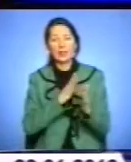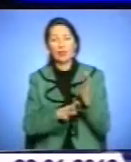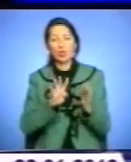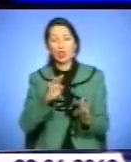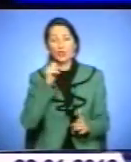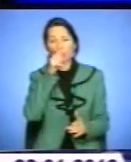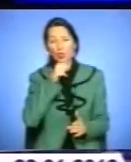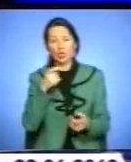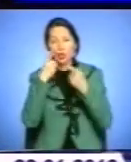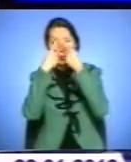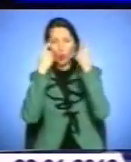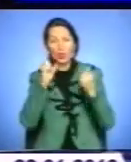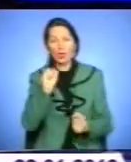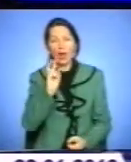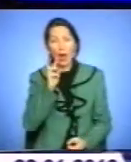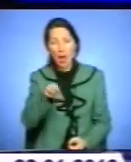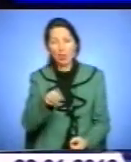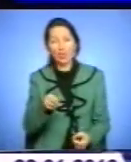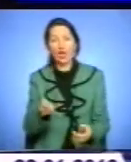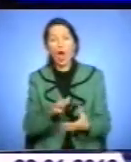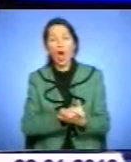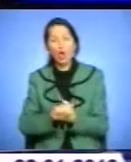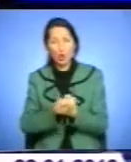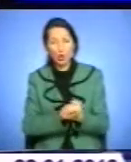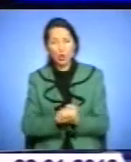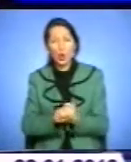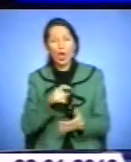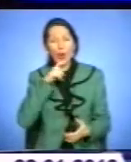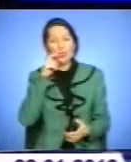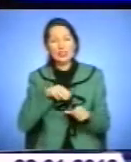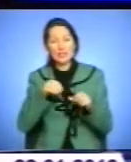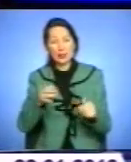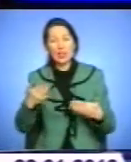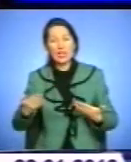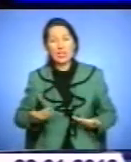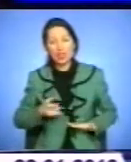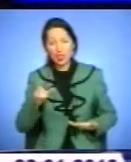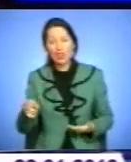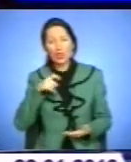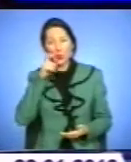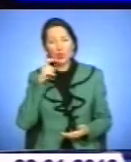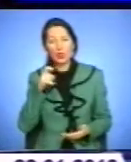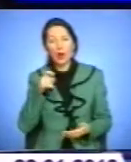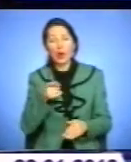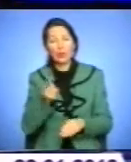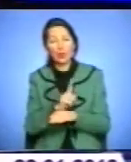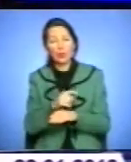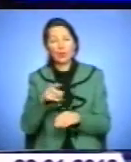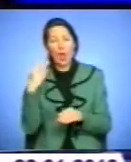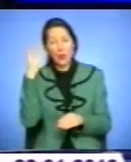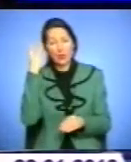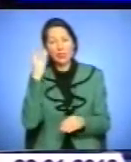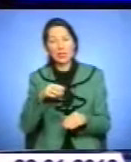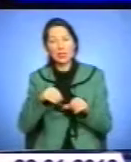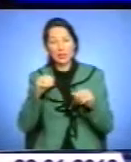Четверту річницю проголошення акту Злуки українських земель жителі Тернопільської і Хмельницької областей відзначили разом. Докладніше про